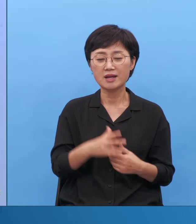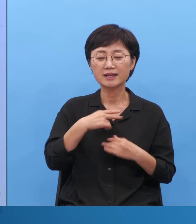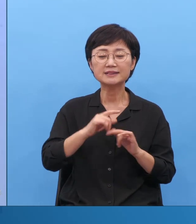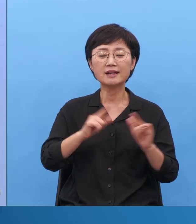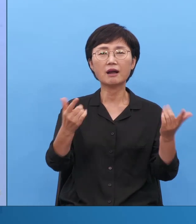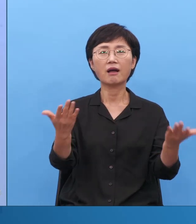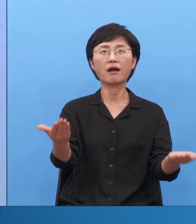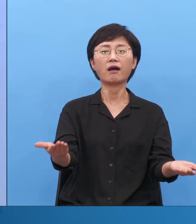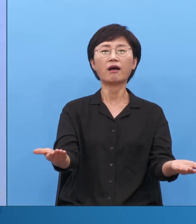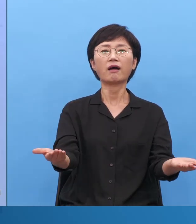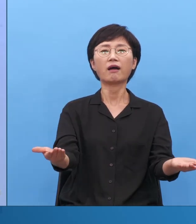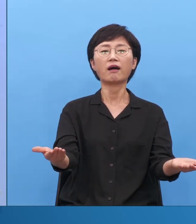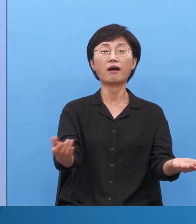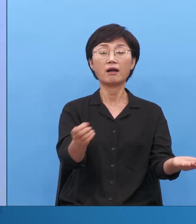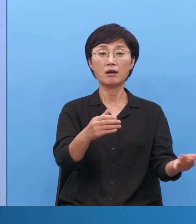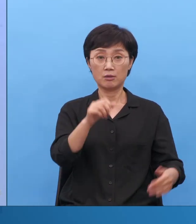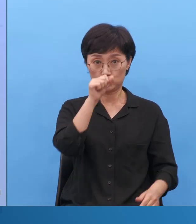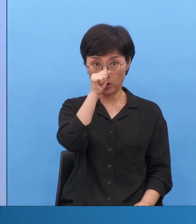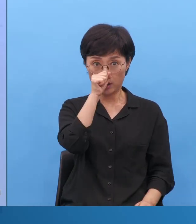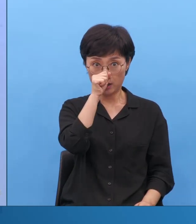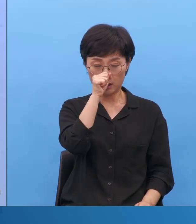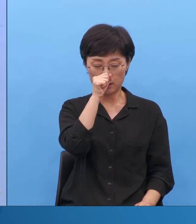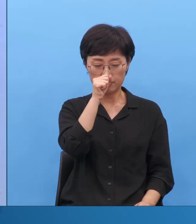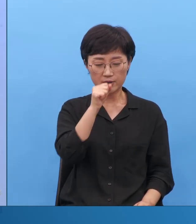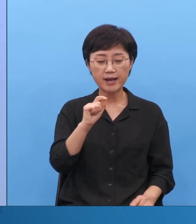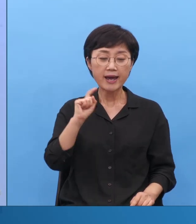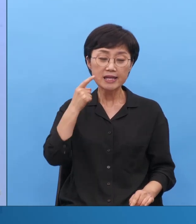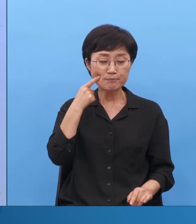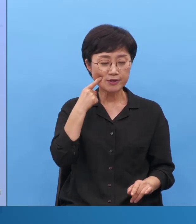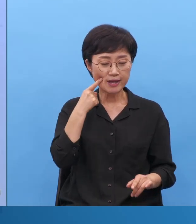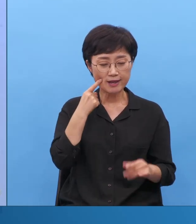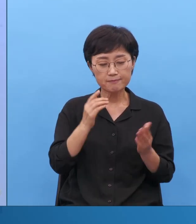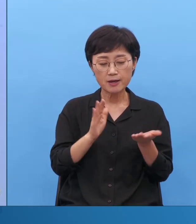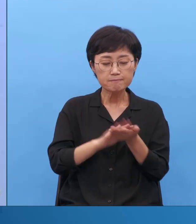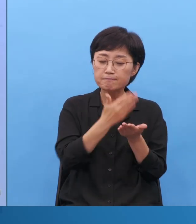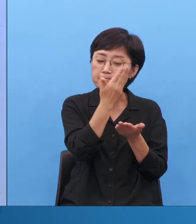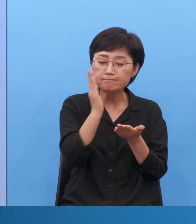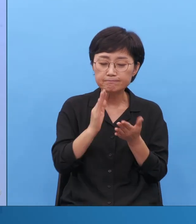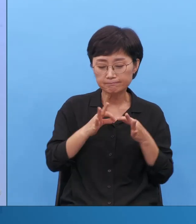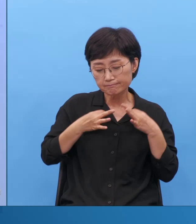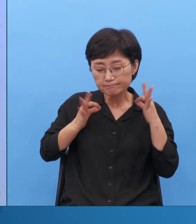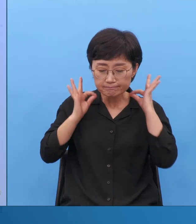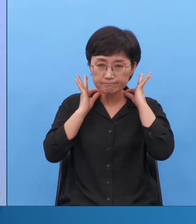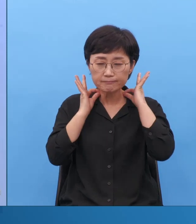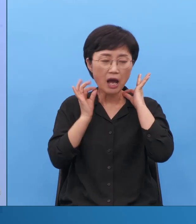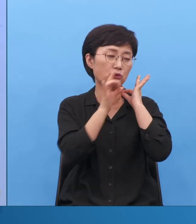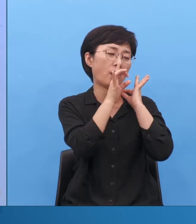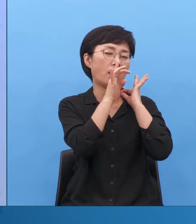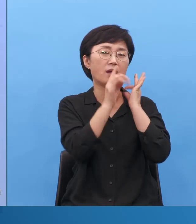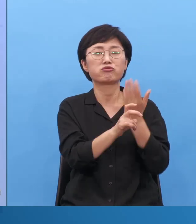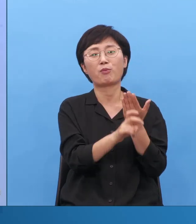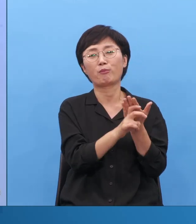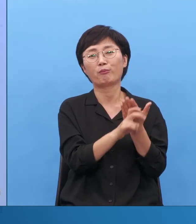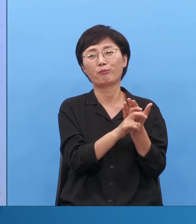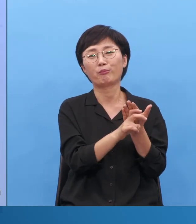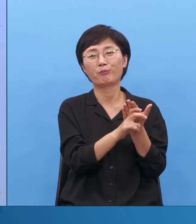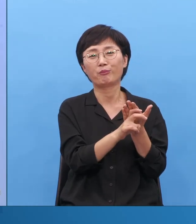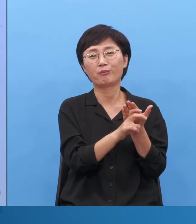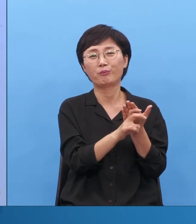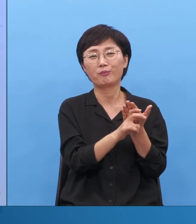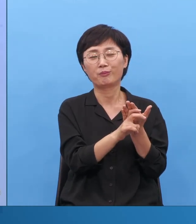necklace, you have to be 그런 all 식이요. kicked out of the church. That's how it was. 그러니 그 침상을 들고 갔으니 시비 거니까